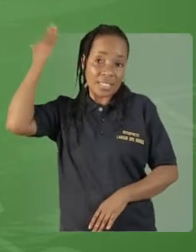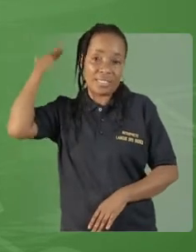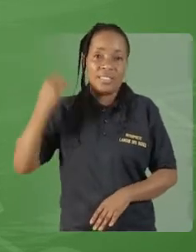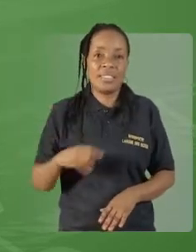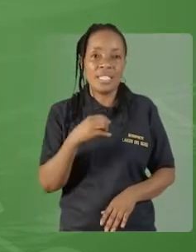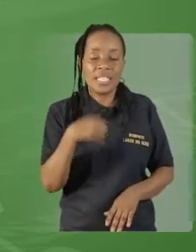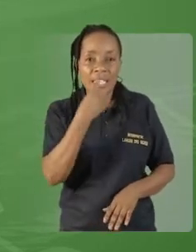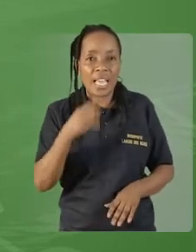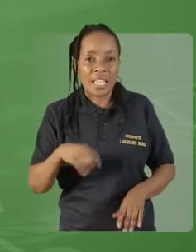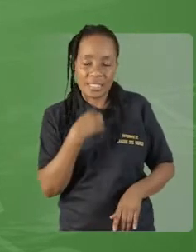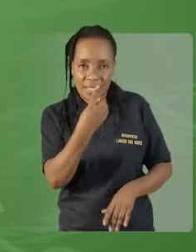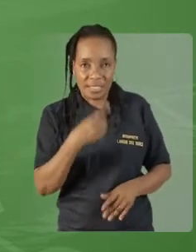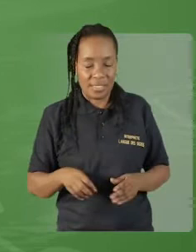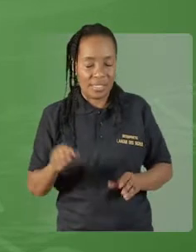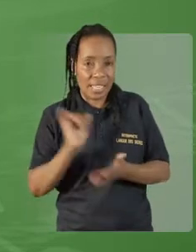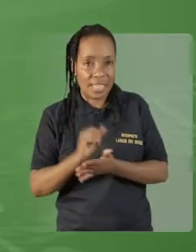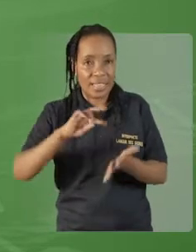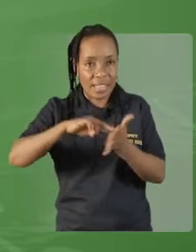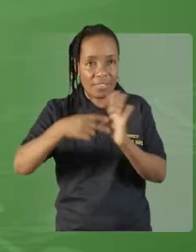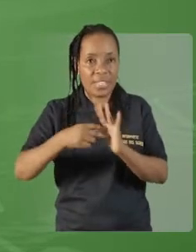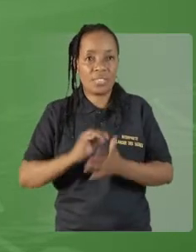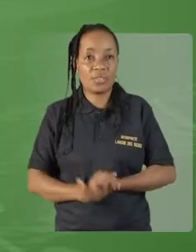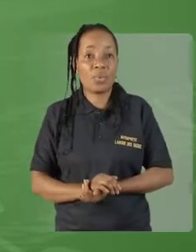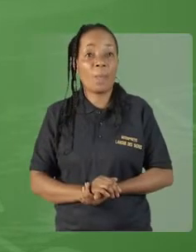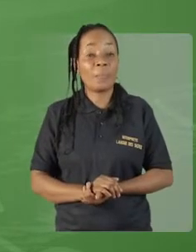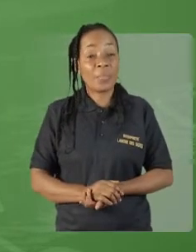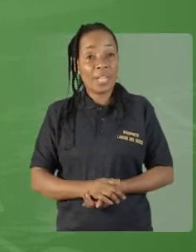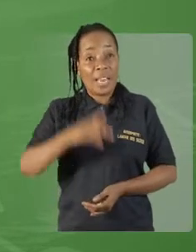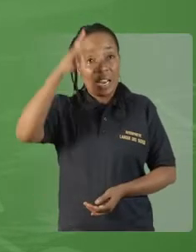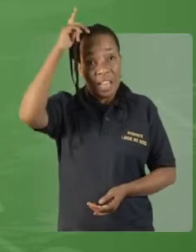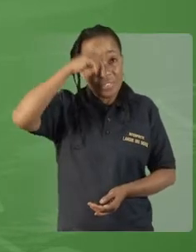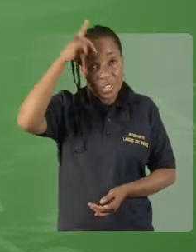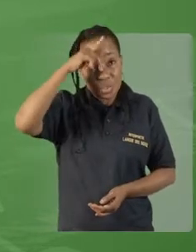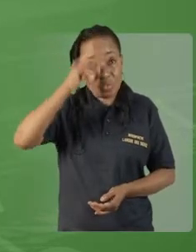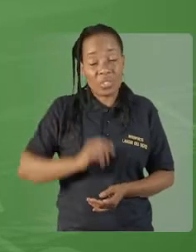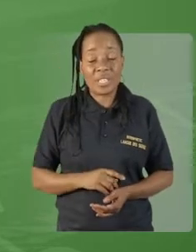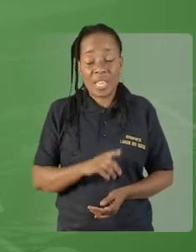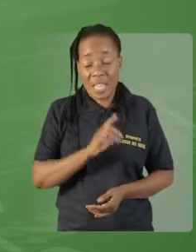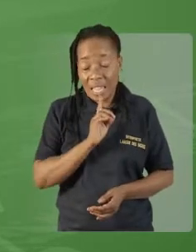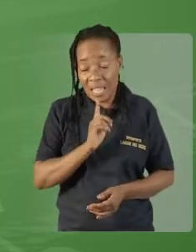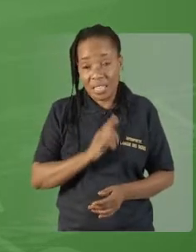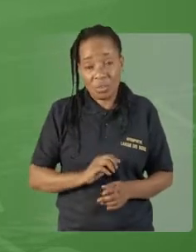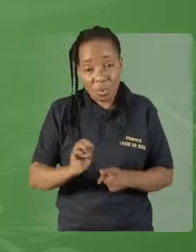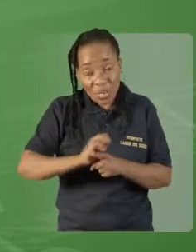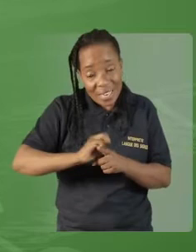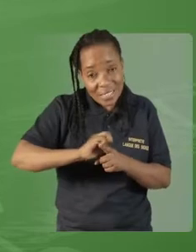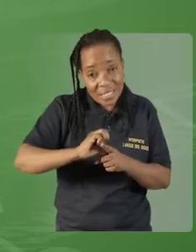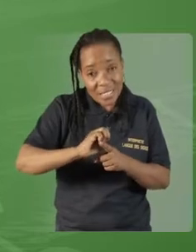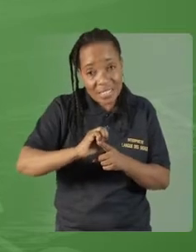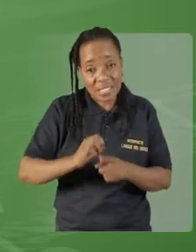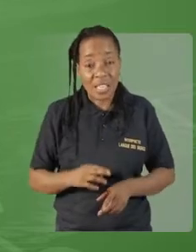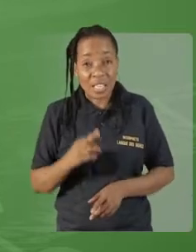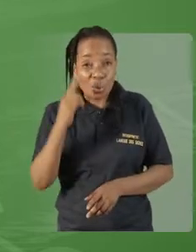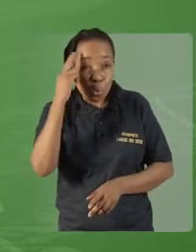En tant que telle, la philosophie est un exercice critique de la raison en